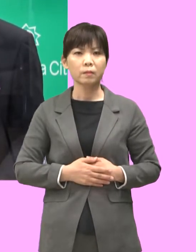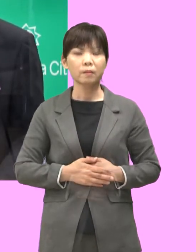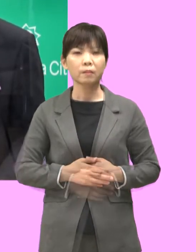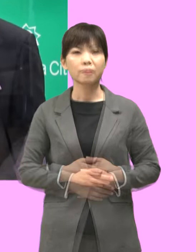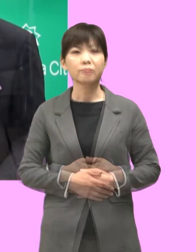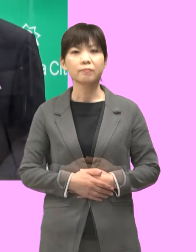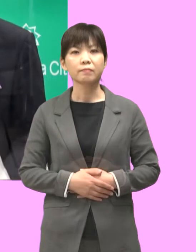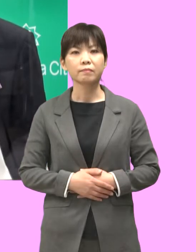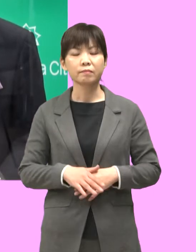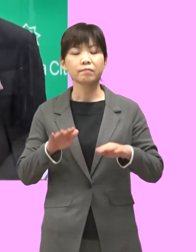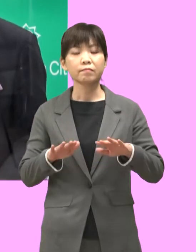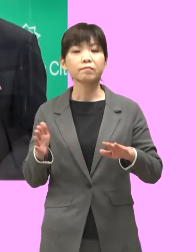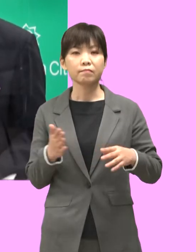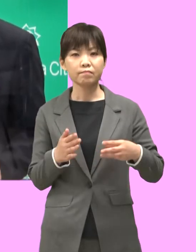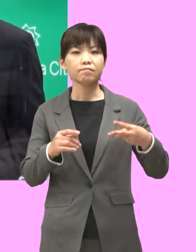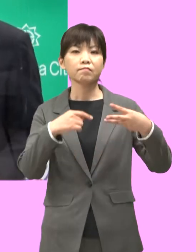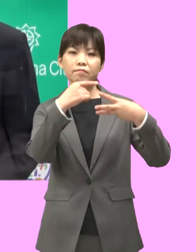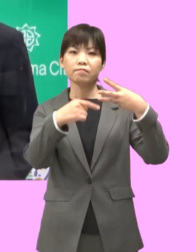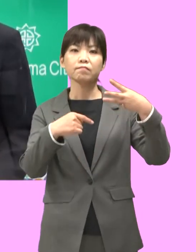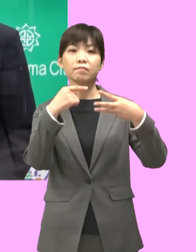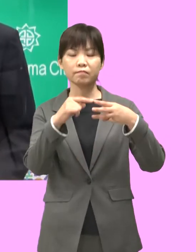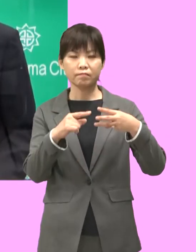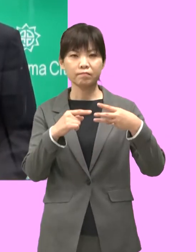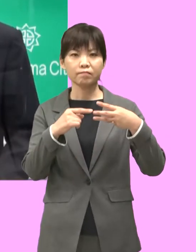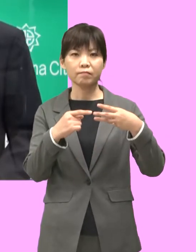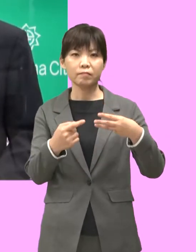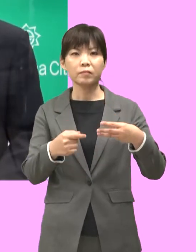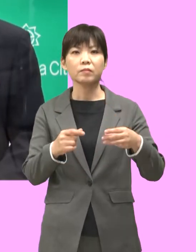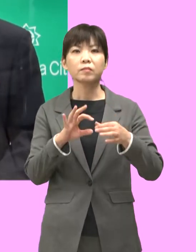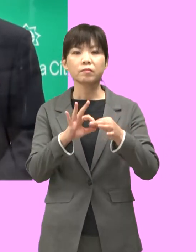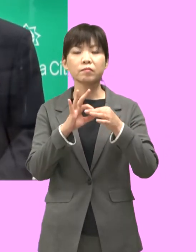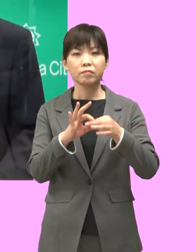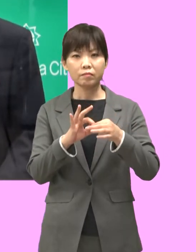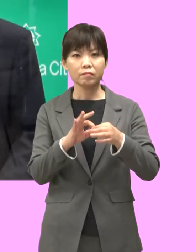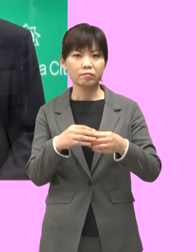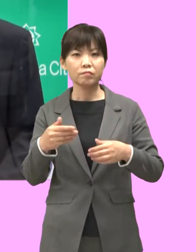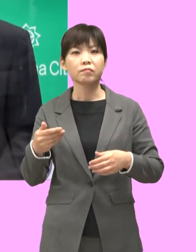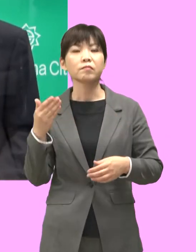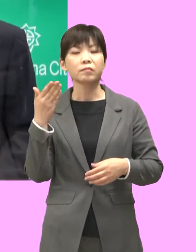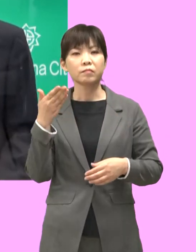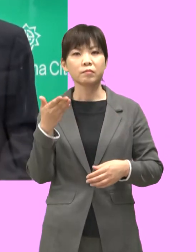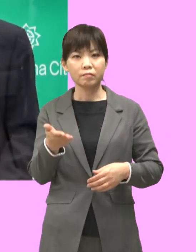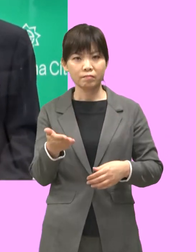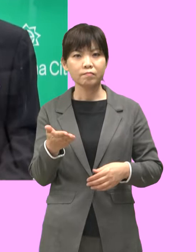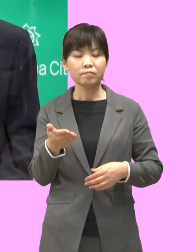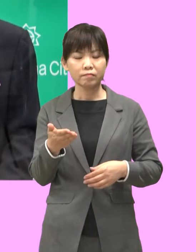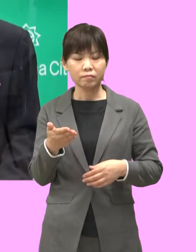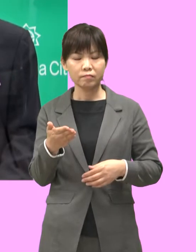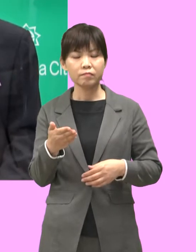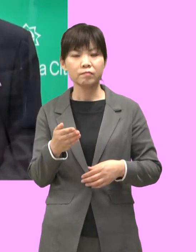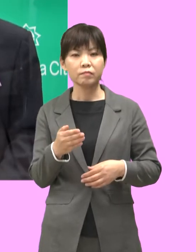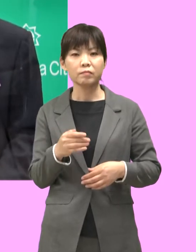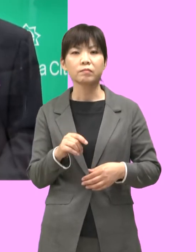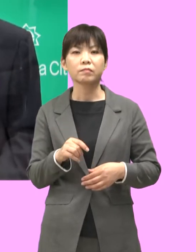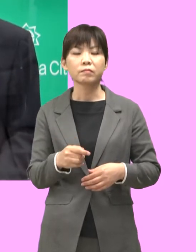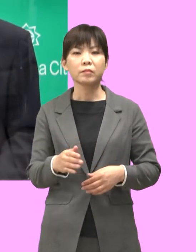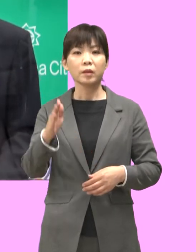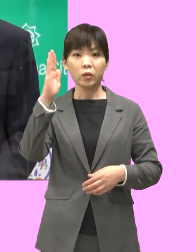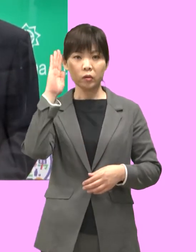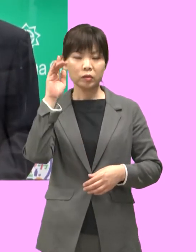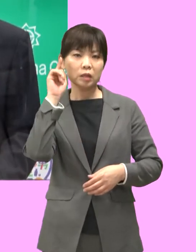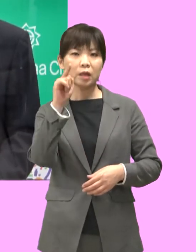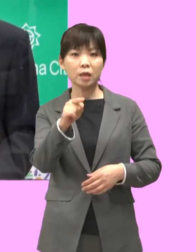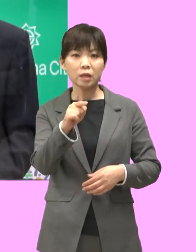はい、それではただいま3件の発表事項についての質問をお受けします。質問のある方は挙手いただきまして、こちらの指名の後ご発言をお願いいたします